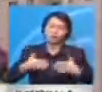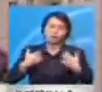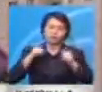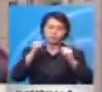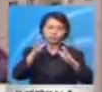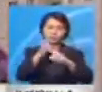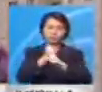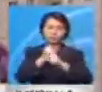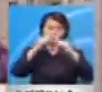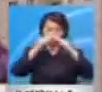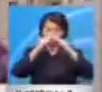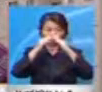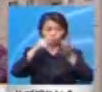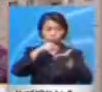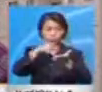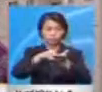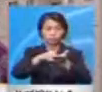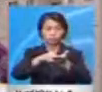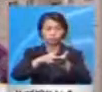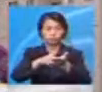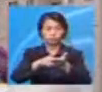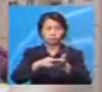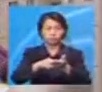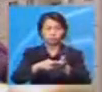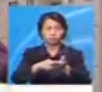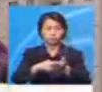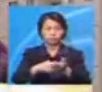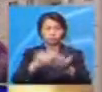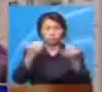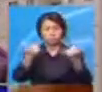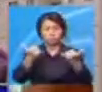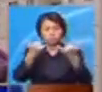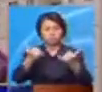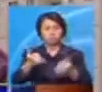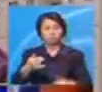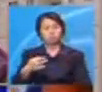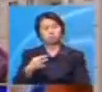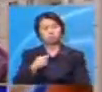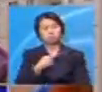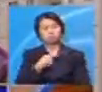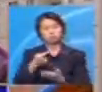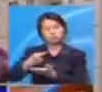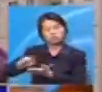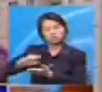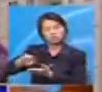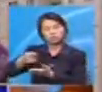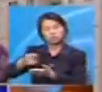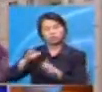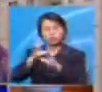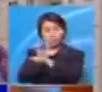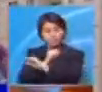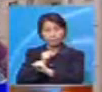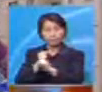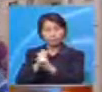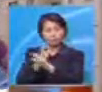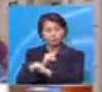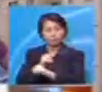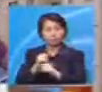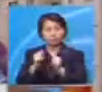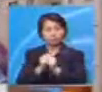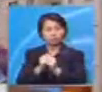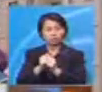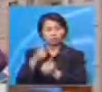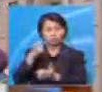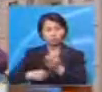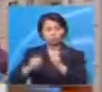unit rumah ni oke sekarang duduk kat mana sekarang kami menyewa dekat Ampang so dengan kadar